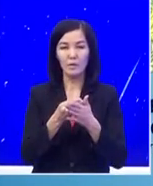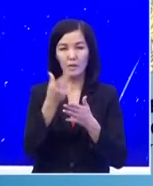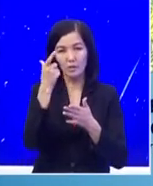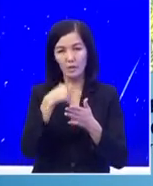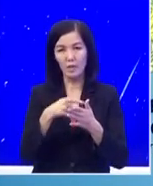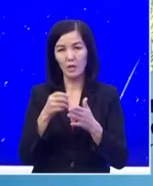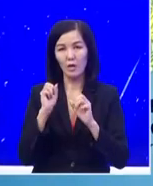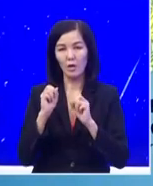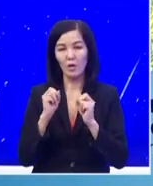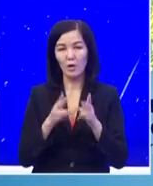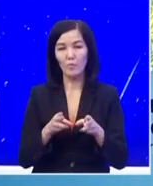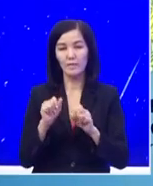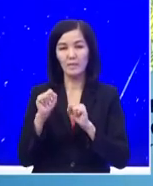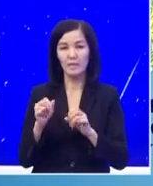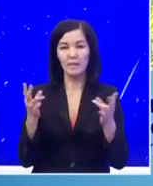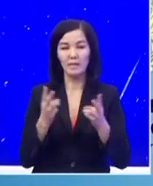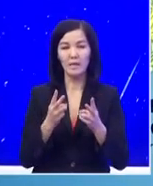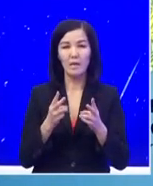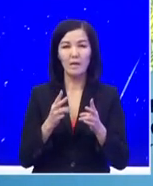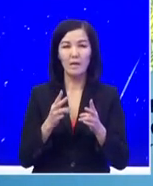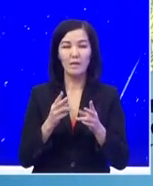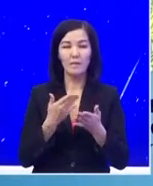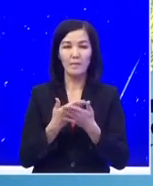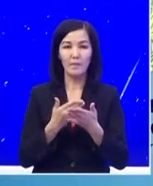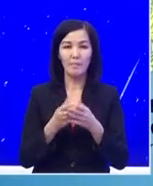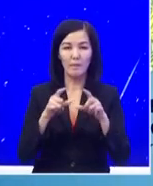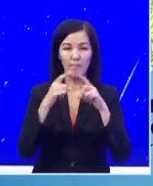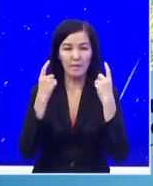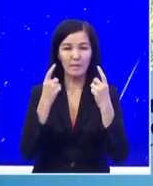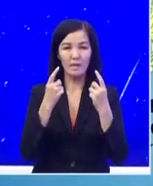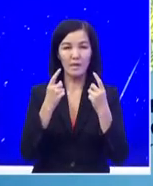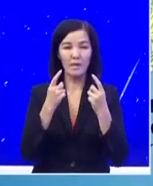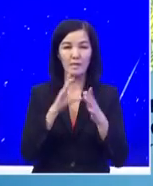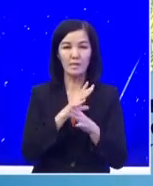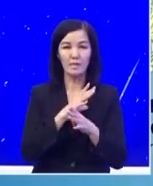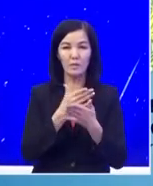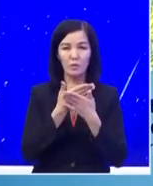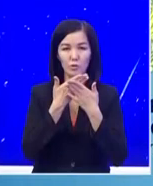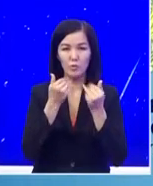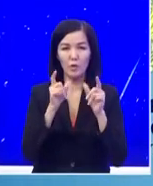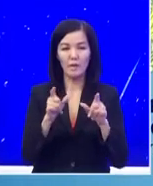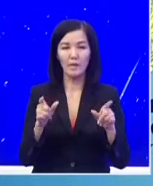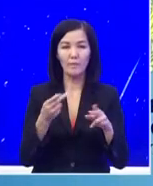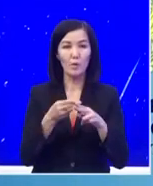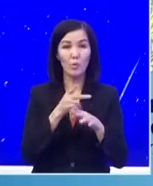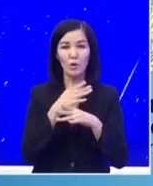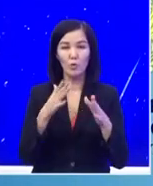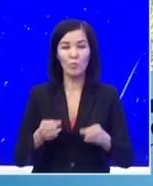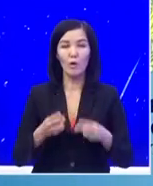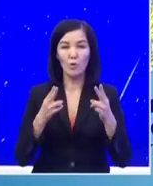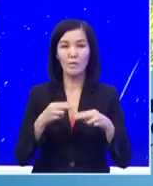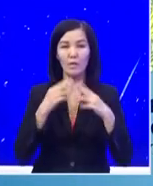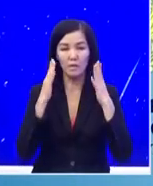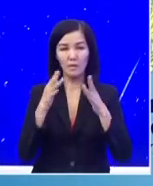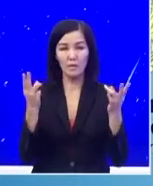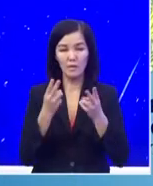байланысты. Өкінішке орай, кейбір адамдар медициналық маскаларды киюді қойған, сол себепті бұл жағдайдың қауіпті екенін тағы бір